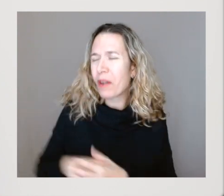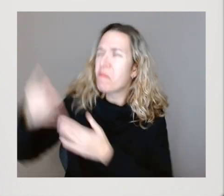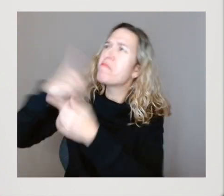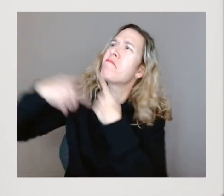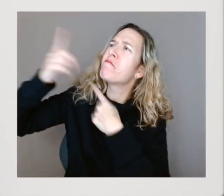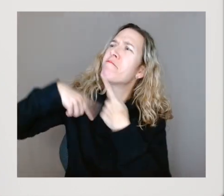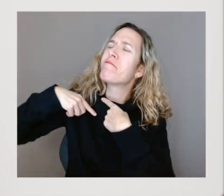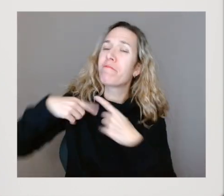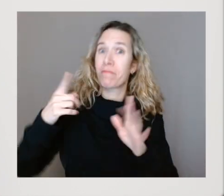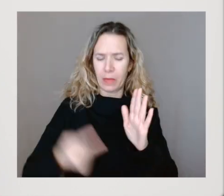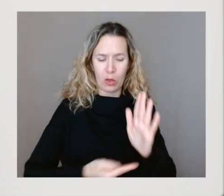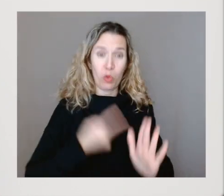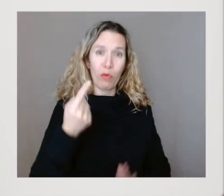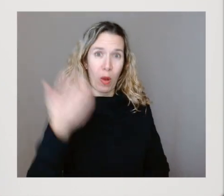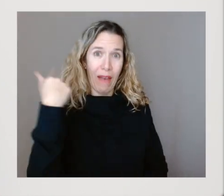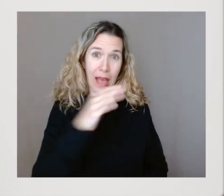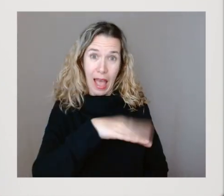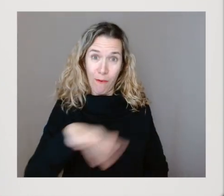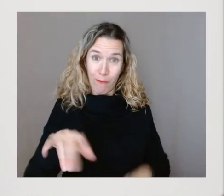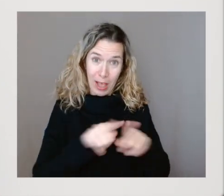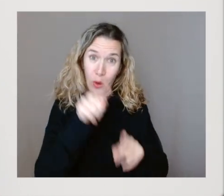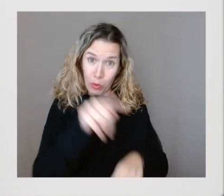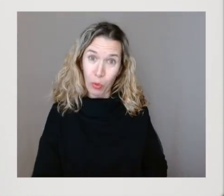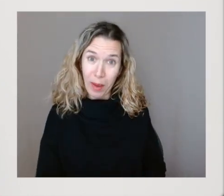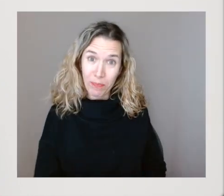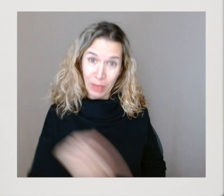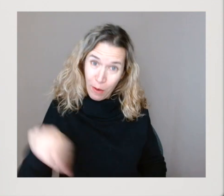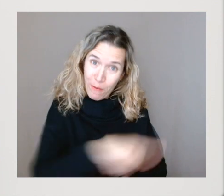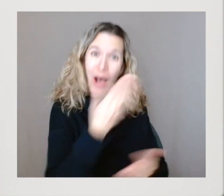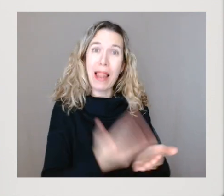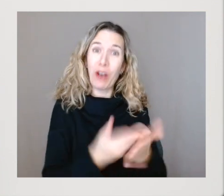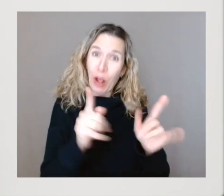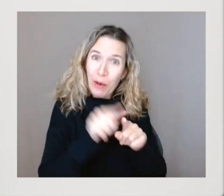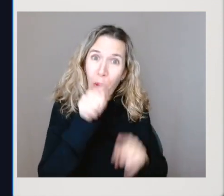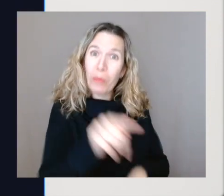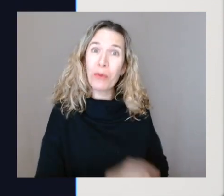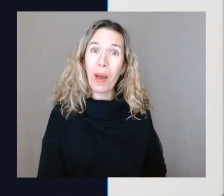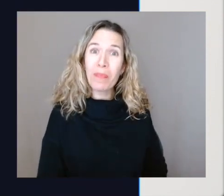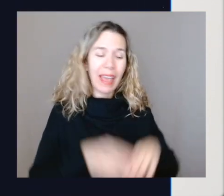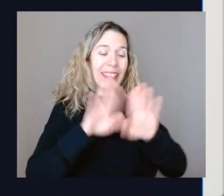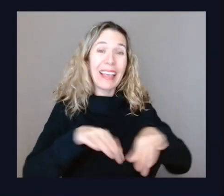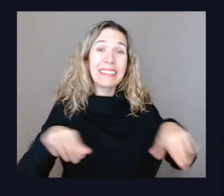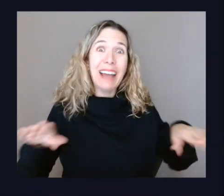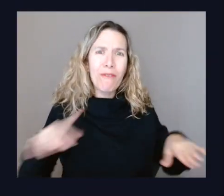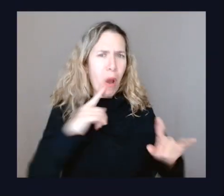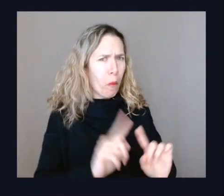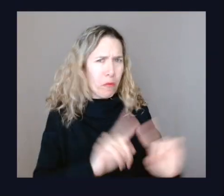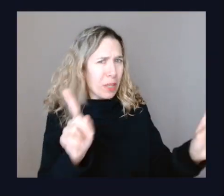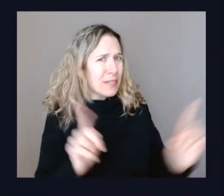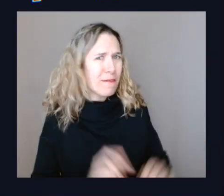Il était une fois des enfants comme toi, qui allaient à l'école comme toi. Des enfants pas très